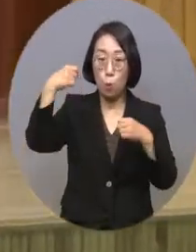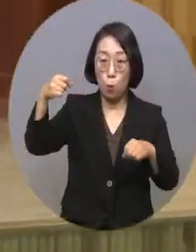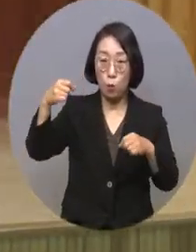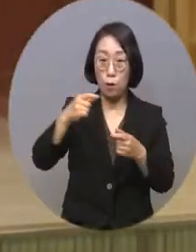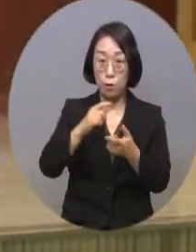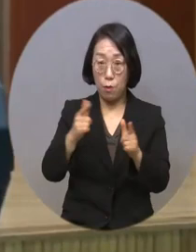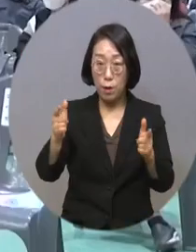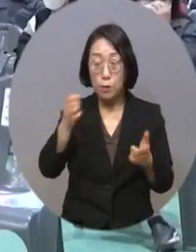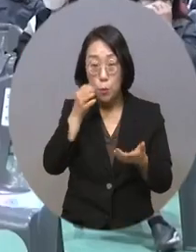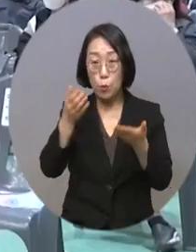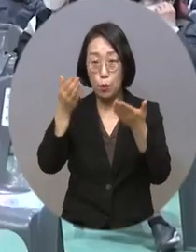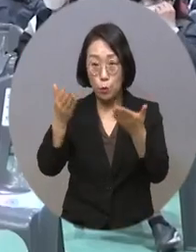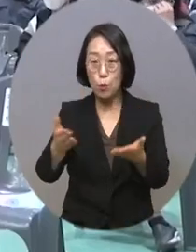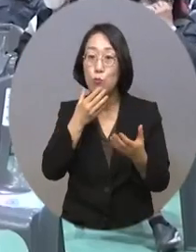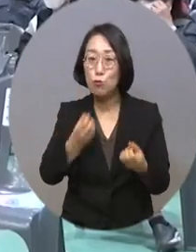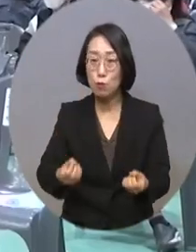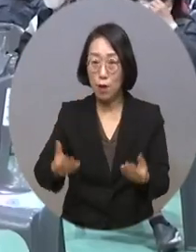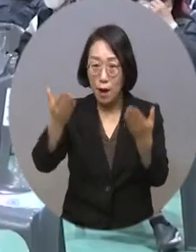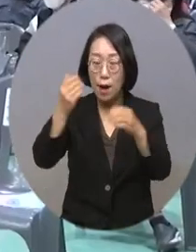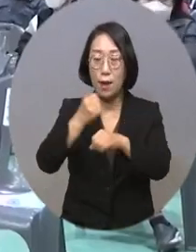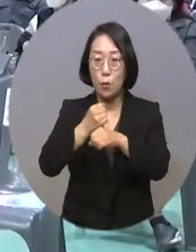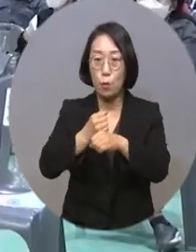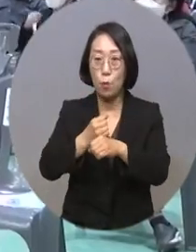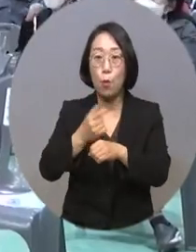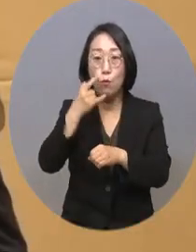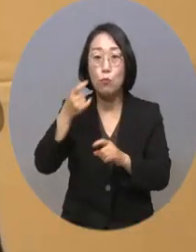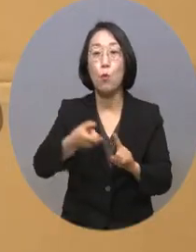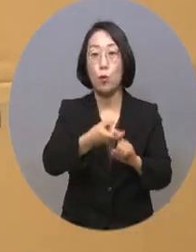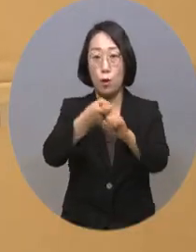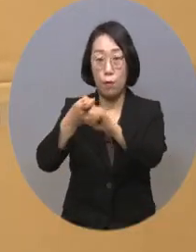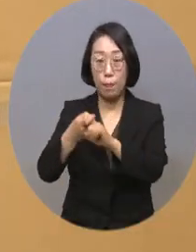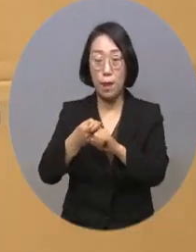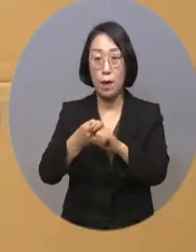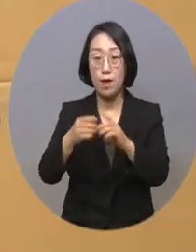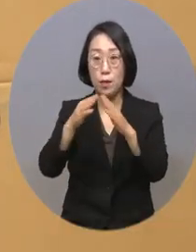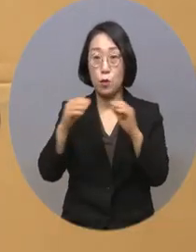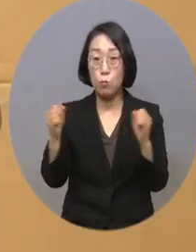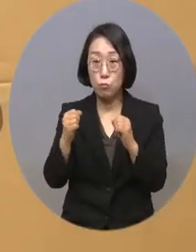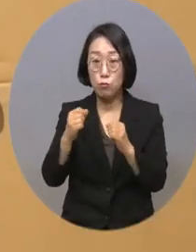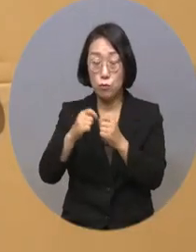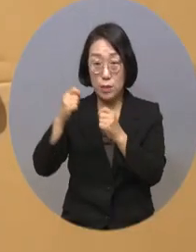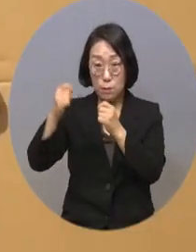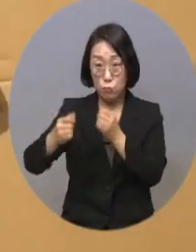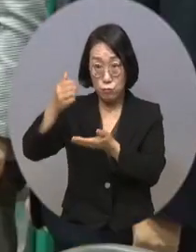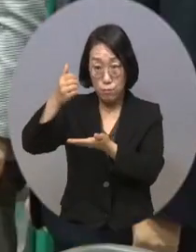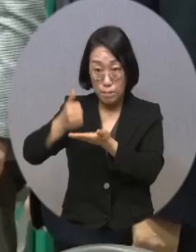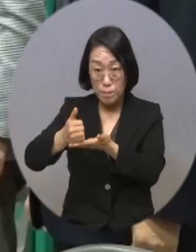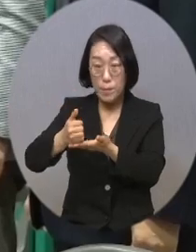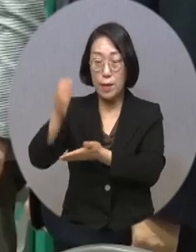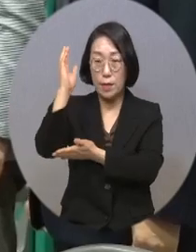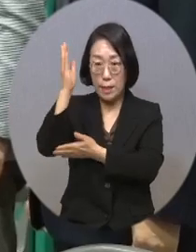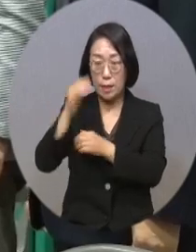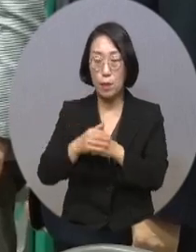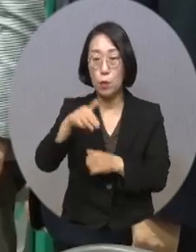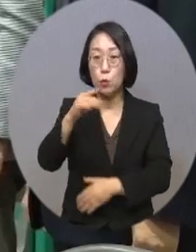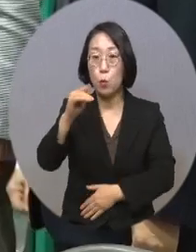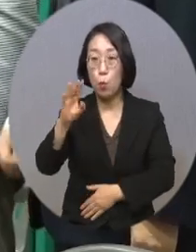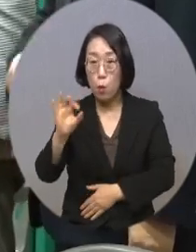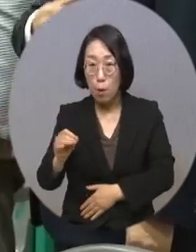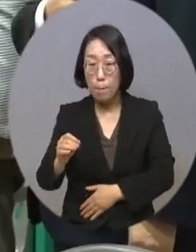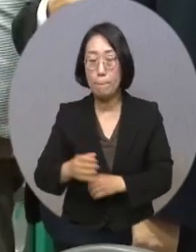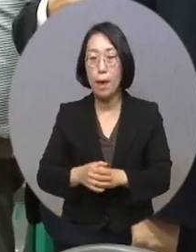날을 축하하였고 전국 장애인 부모연대 전북지부 송진우 지부장의 개회 선언과 조봉업